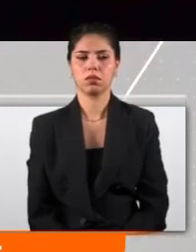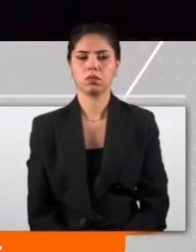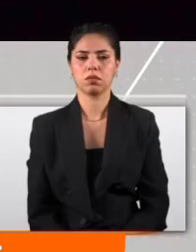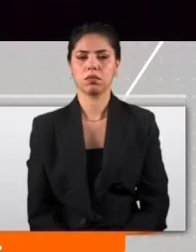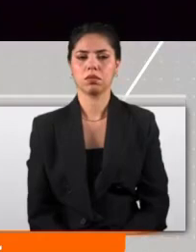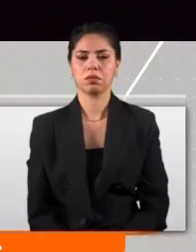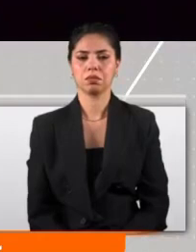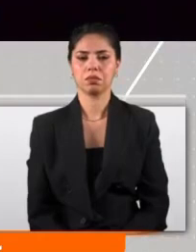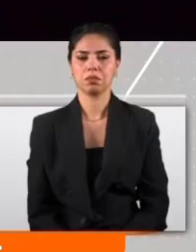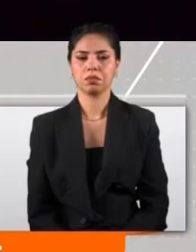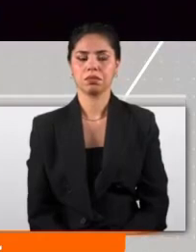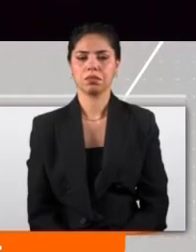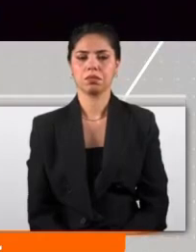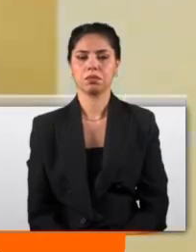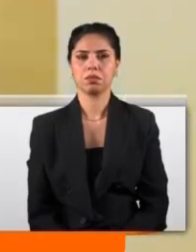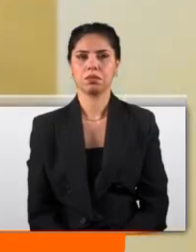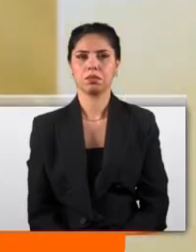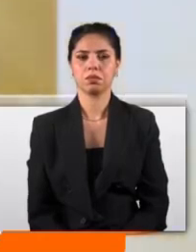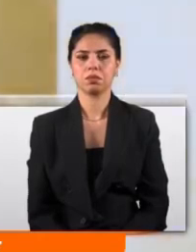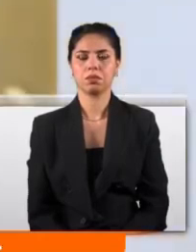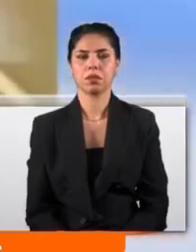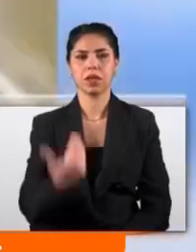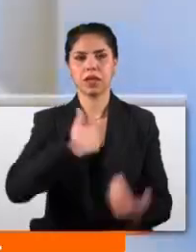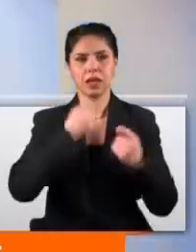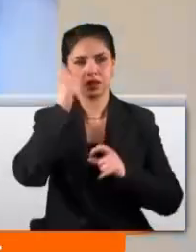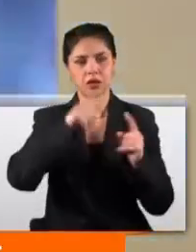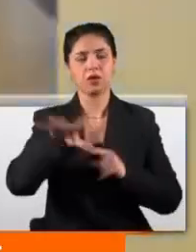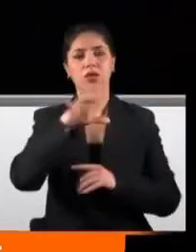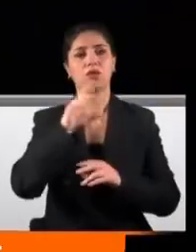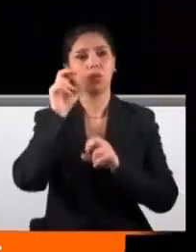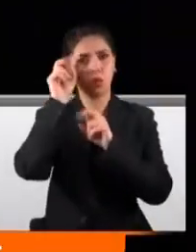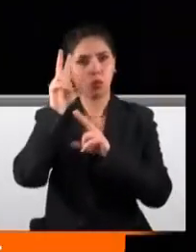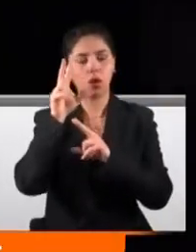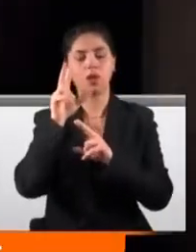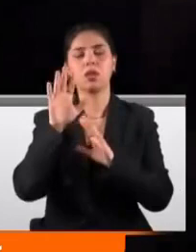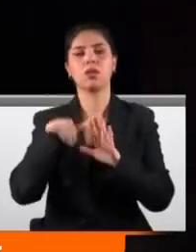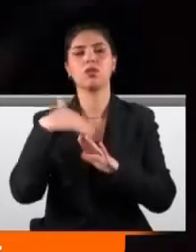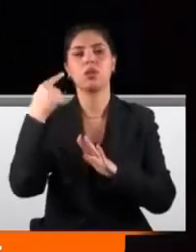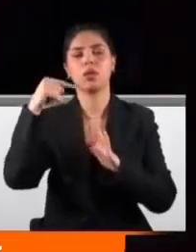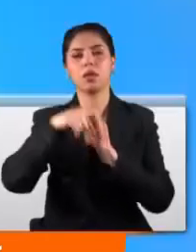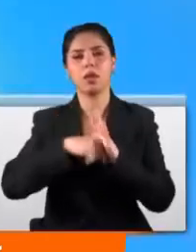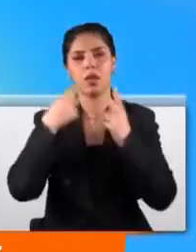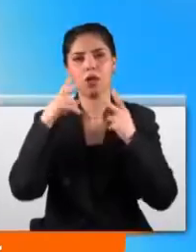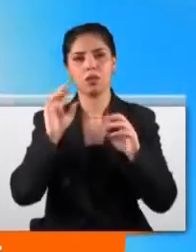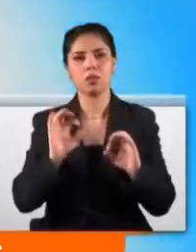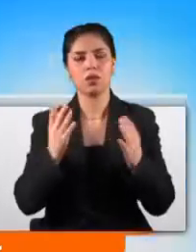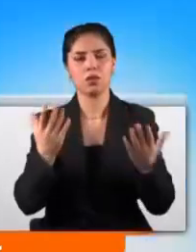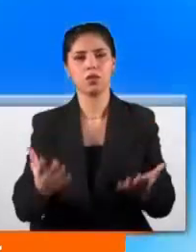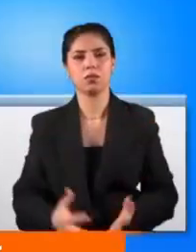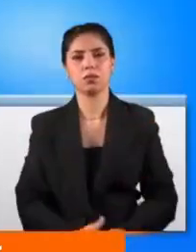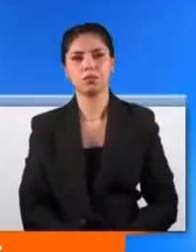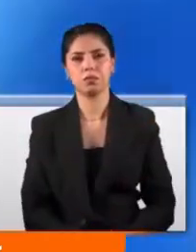hatırlıyorum. Çarpmanın etkisi zaten savrulduk biz. Yaralılar kendine geldikçe detaylar da ortaya çıkmaya başladı.